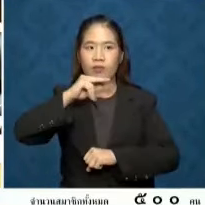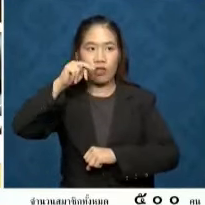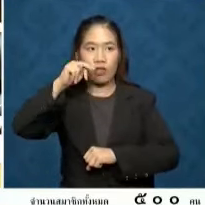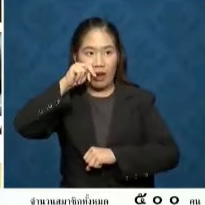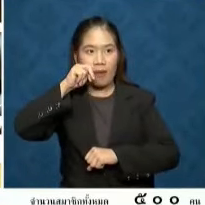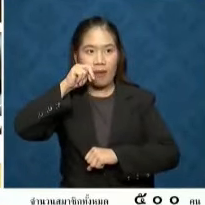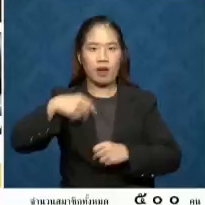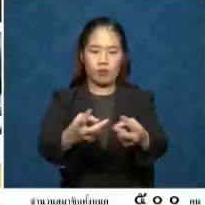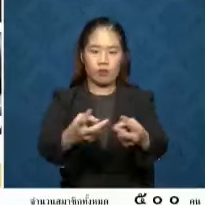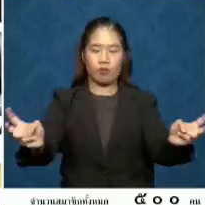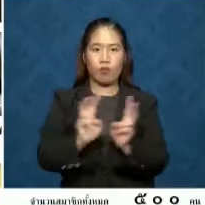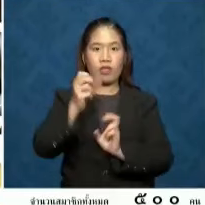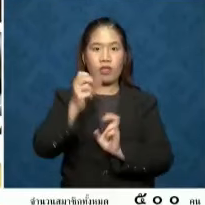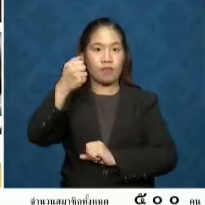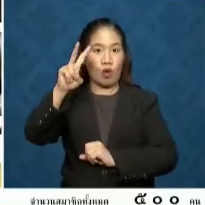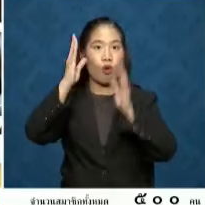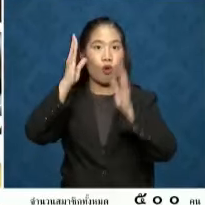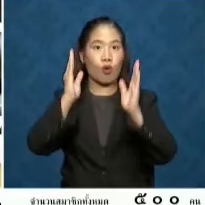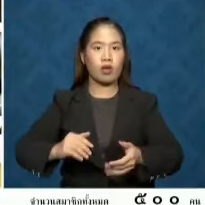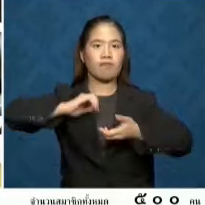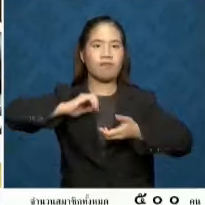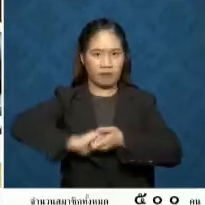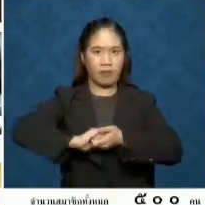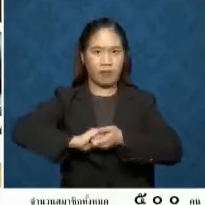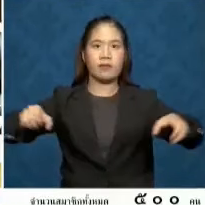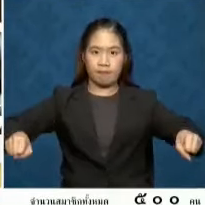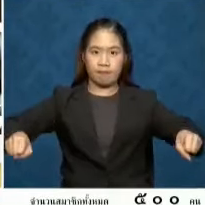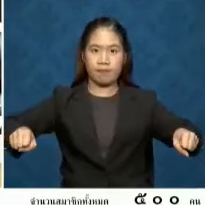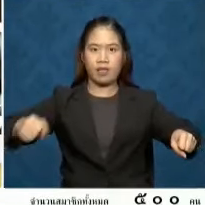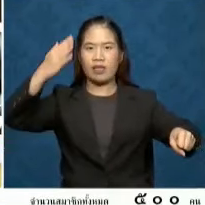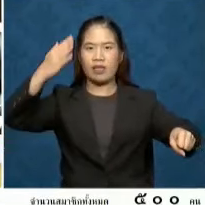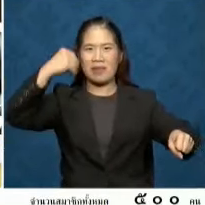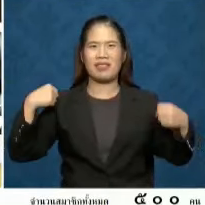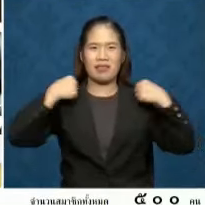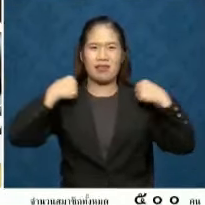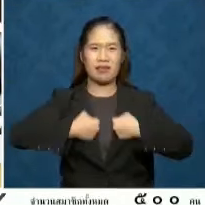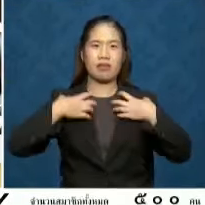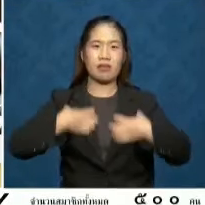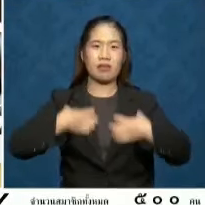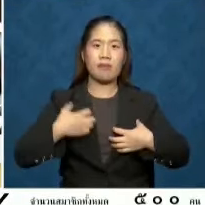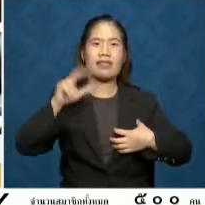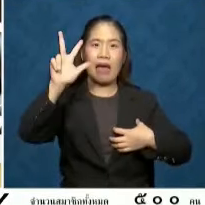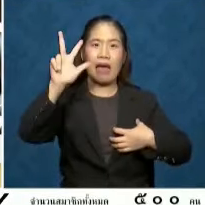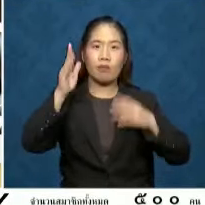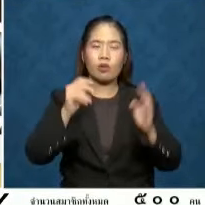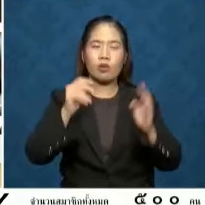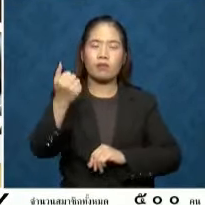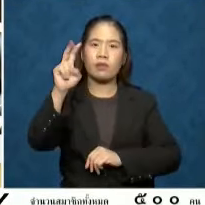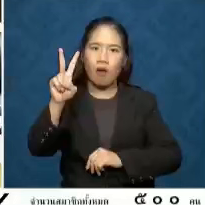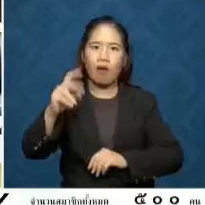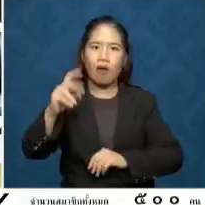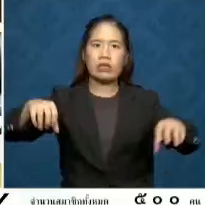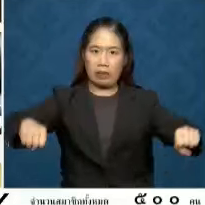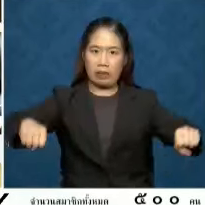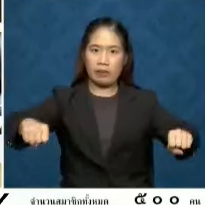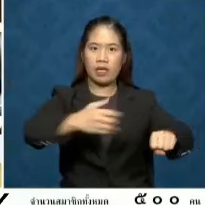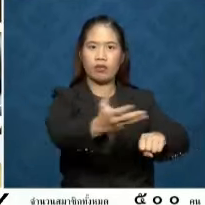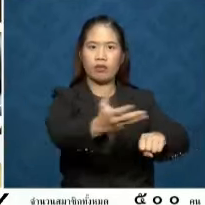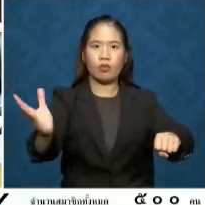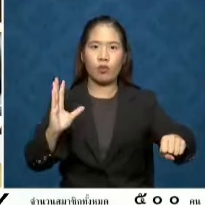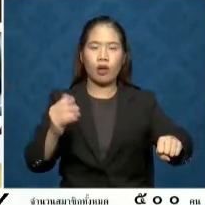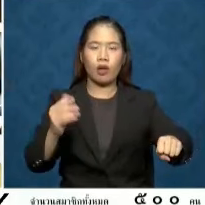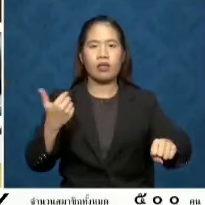วงกัน12คนเป็นวงกลมเพราะว่ากลุ่มเรา12คนมีเสื้อแค่3ตัวหลายคนเพิ่งมาเป็นทหารได้